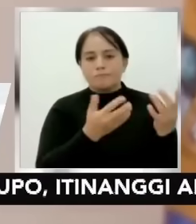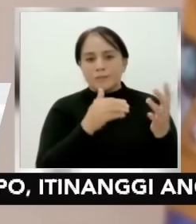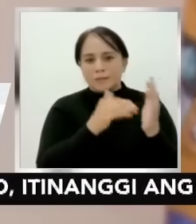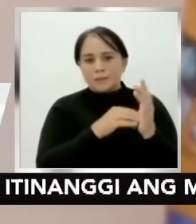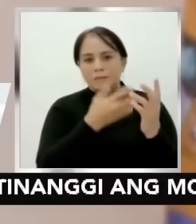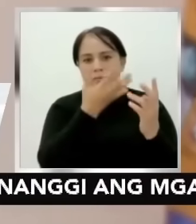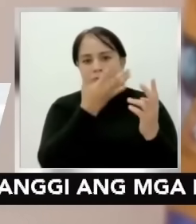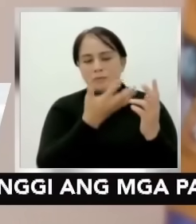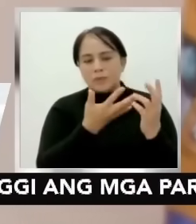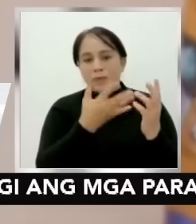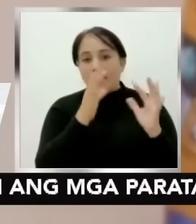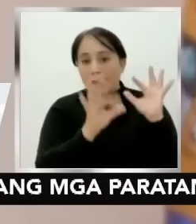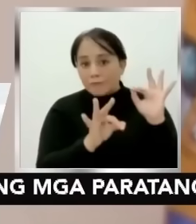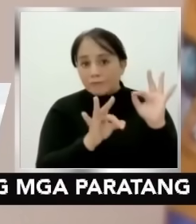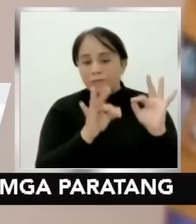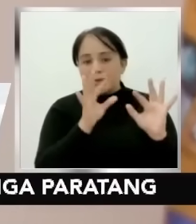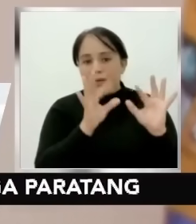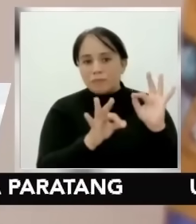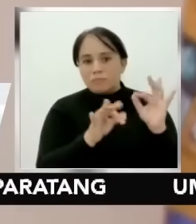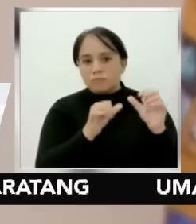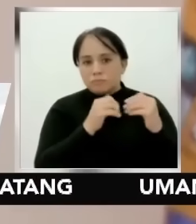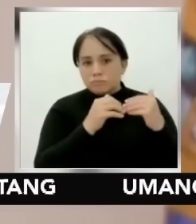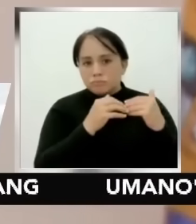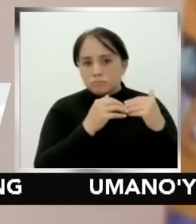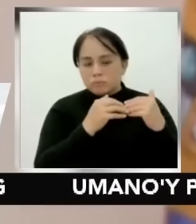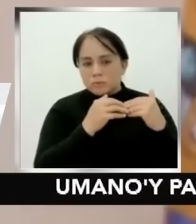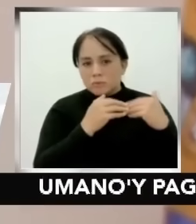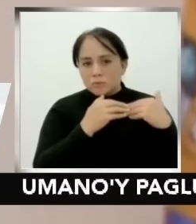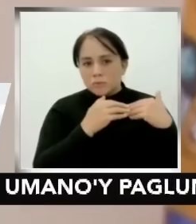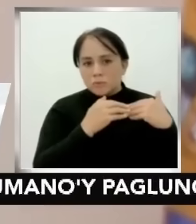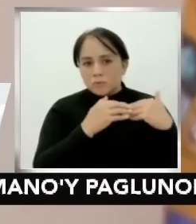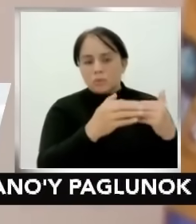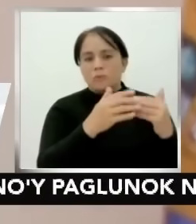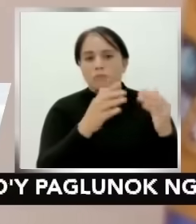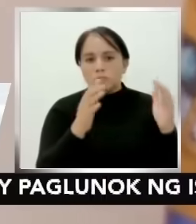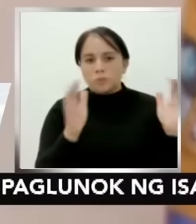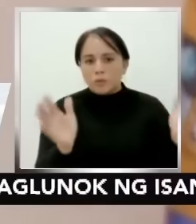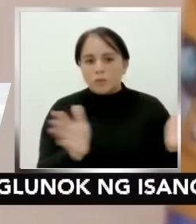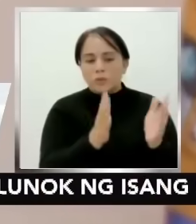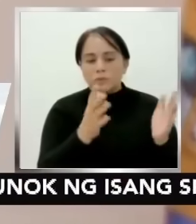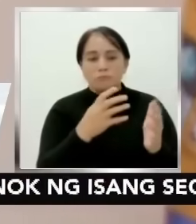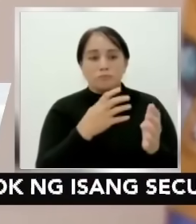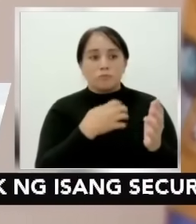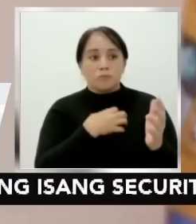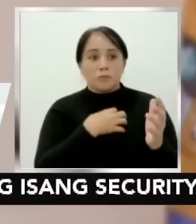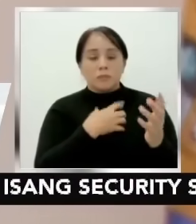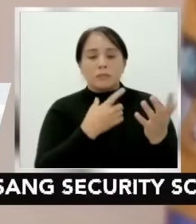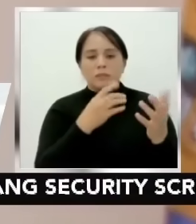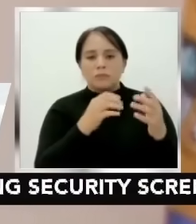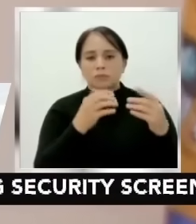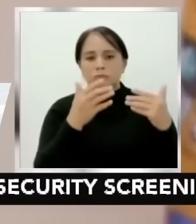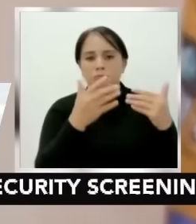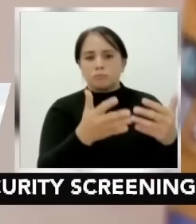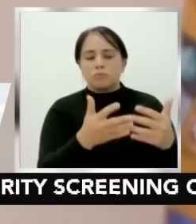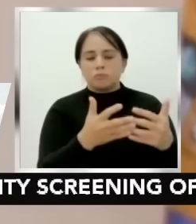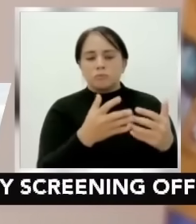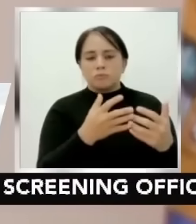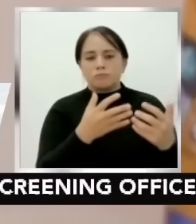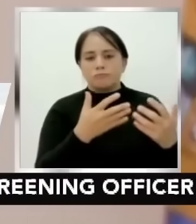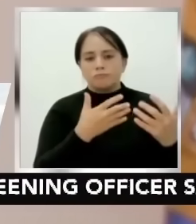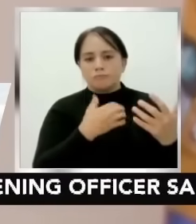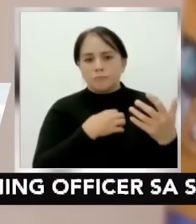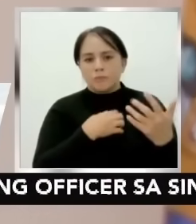kung ipopursue po ng we encourage po yung complainant, kung ipopursue niya po yung kanyang complaint, then we